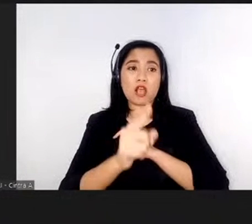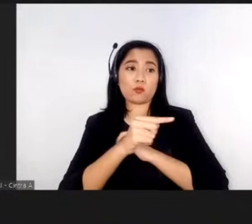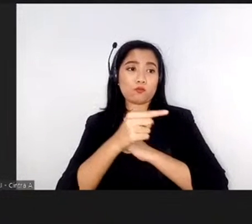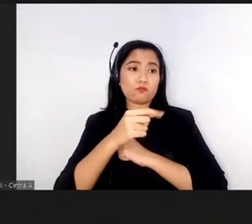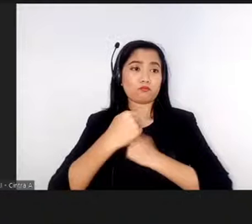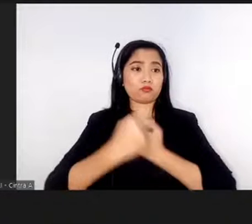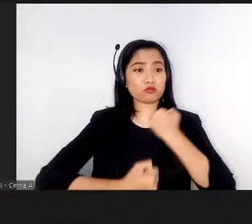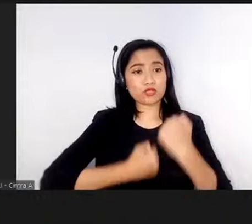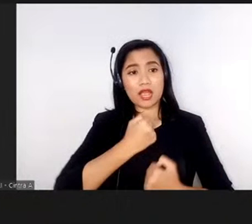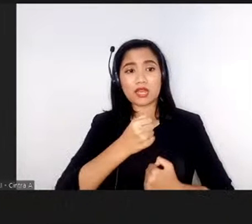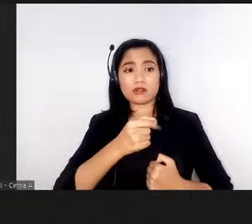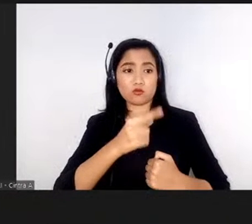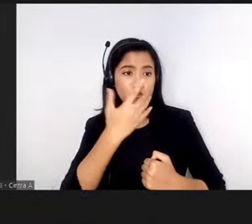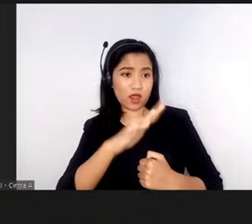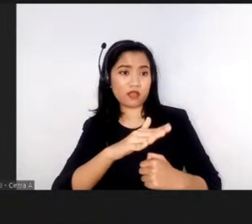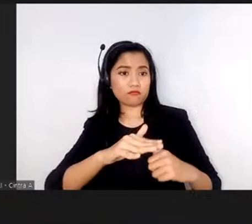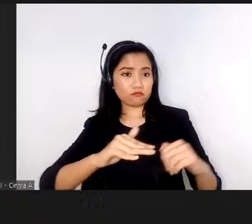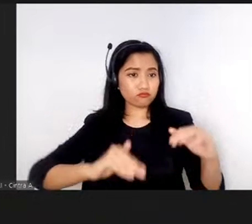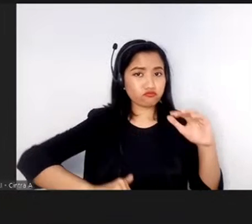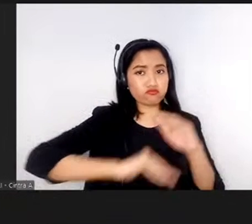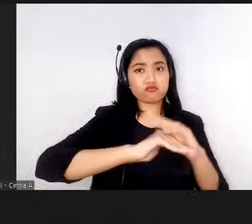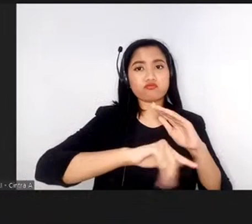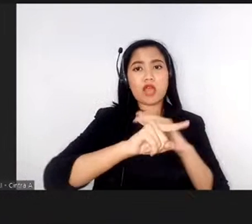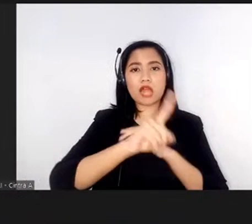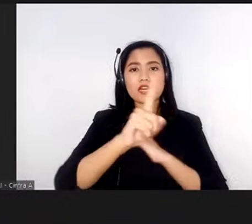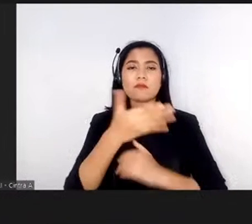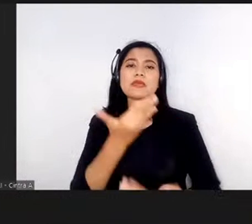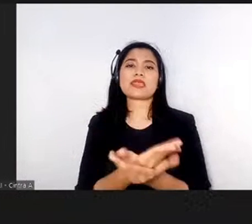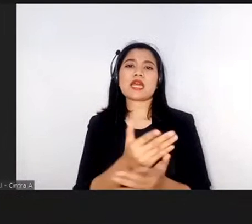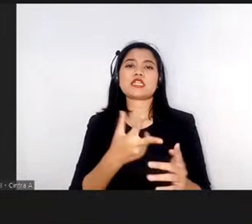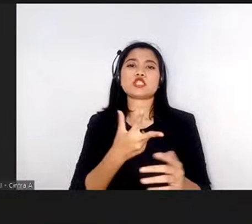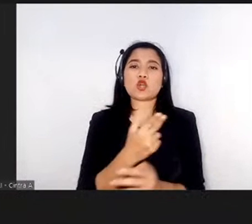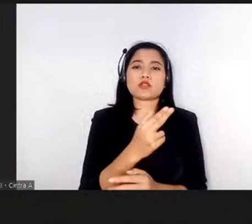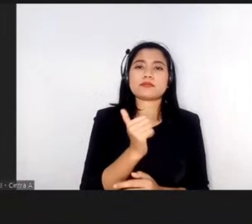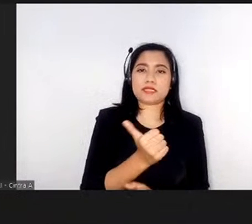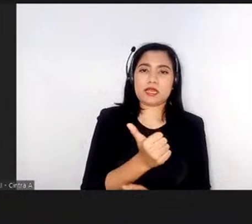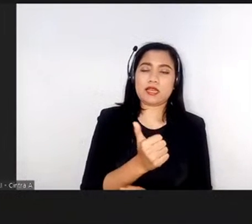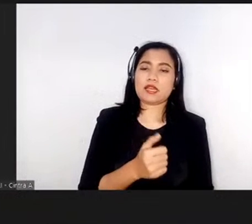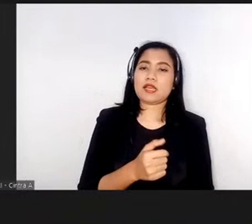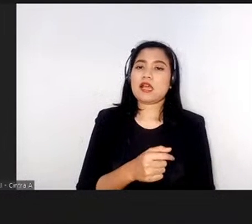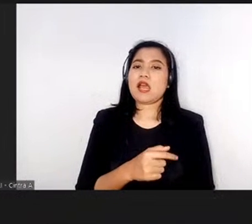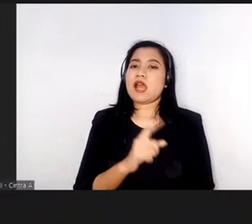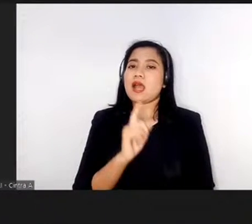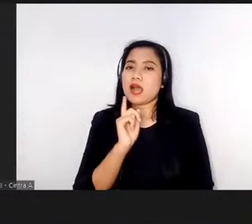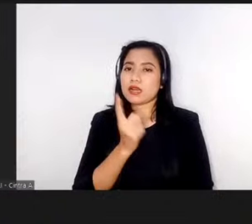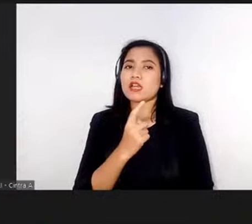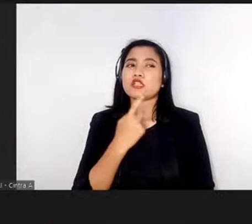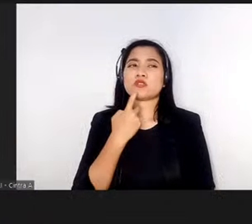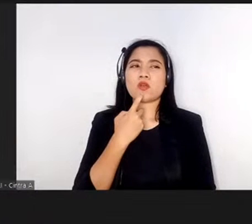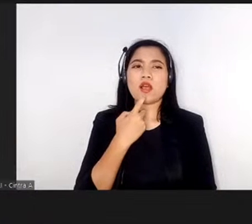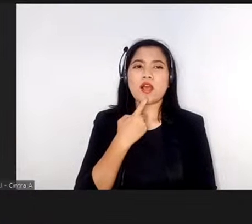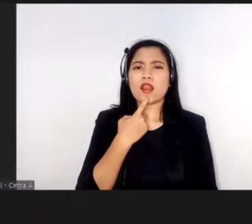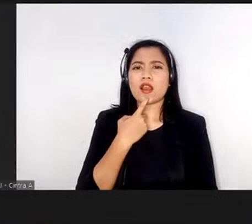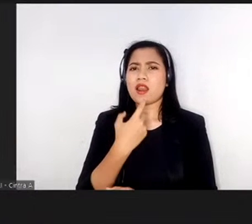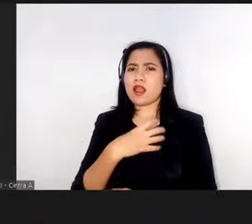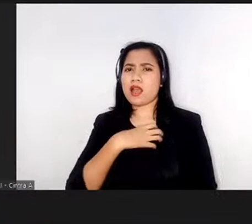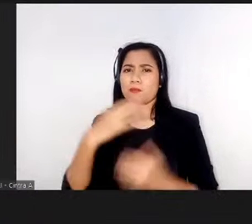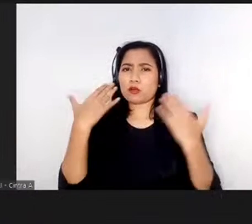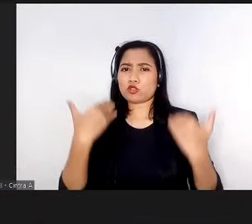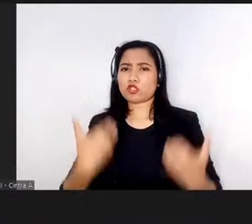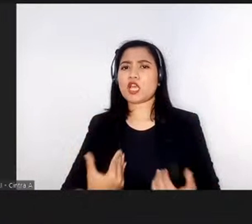diskaon misalnya dan kemudian mereka juga memainan penting mengenai e h manusia dalam hal